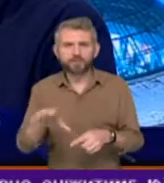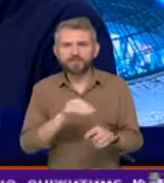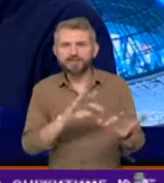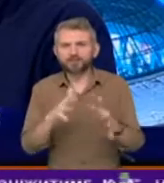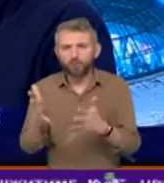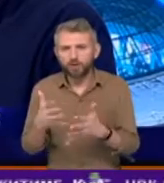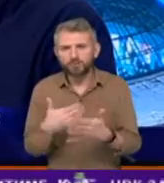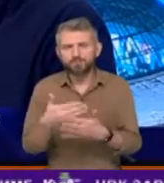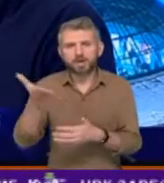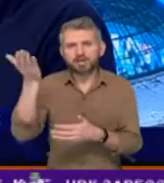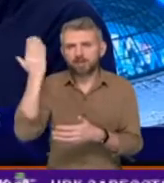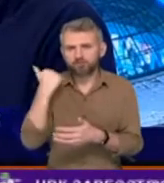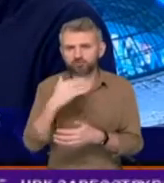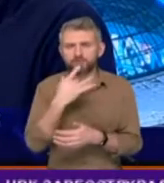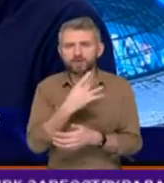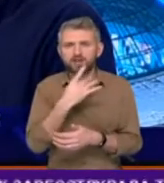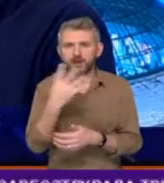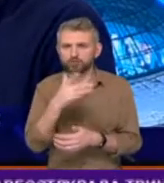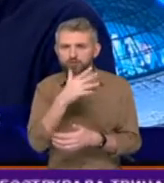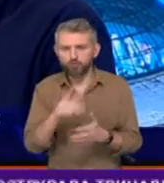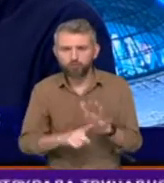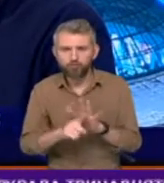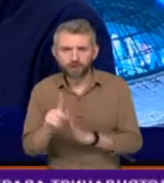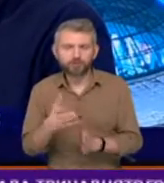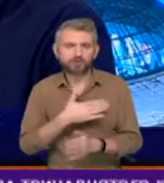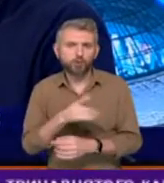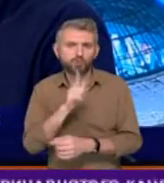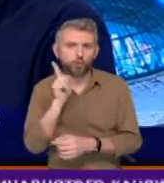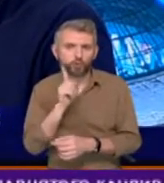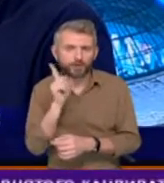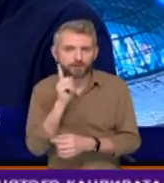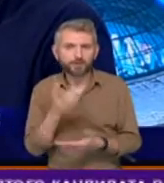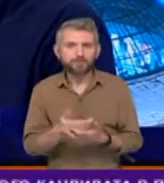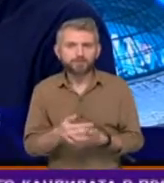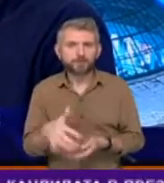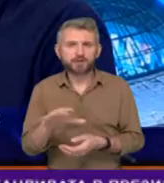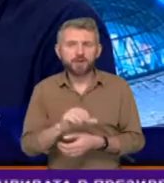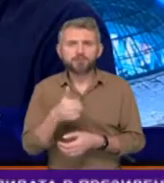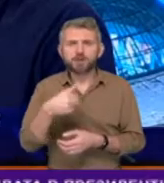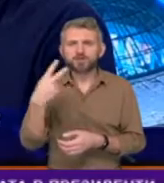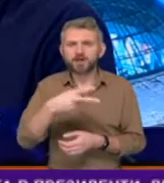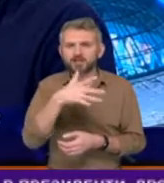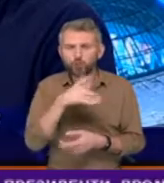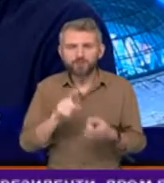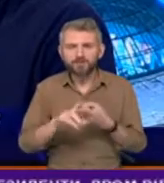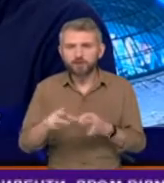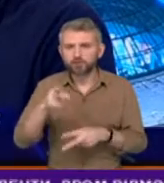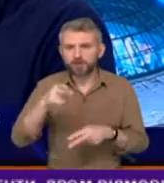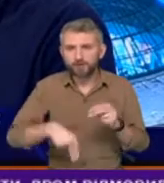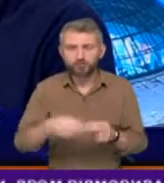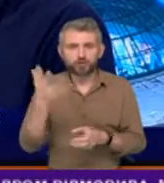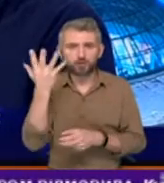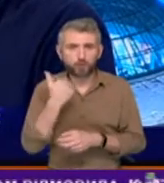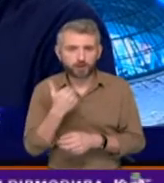історії, ну, давніше, від Радянського Союзу починаючи, там, з моєї молодості, і в той всі перші 2 десятиліття незалежності завершуючи,